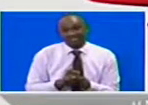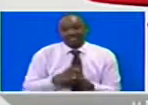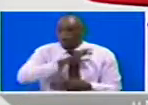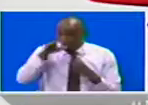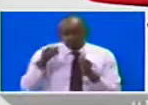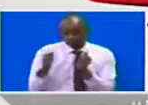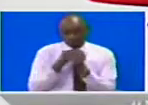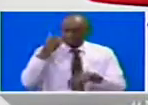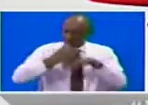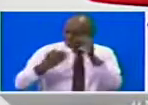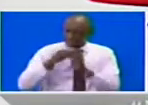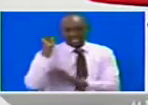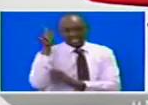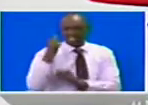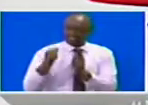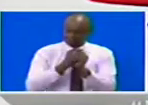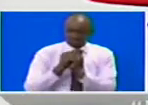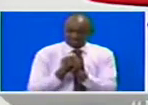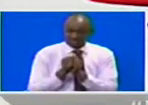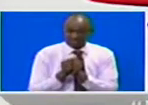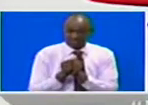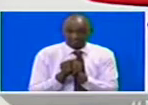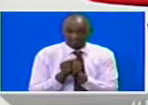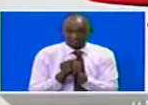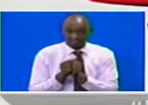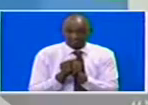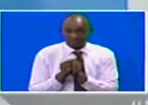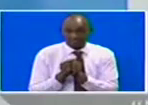sote tujenge Kenya.